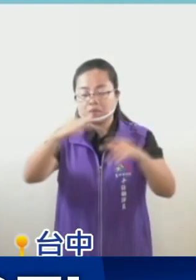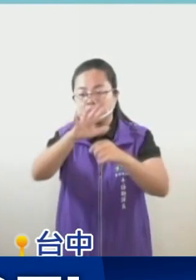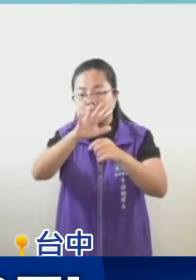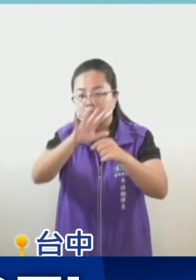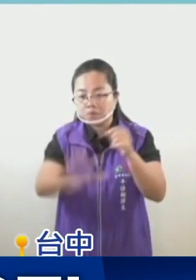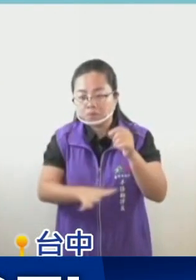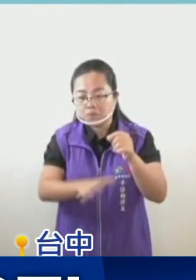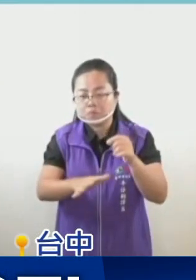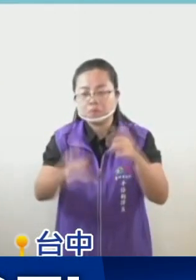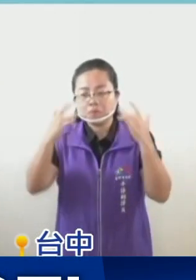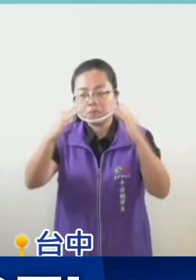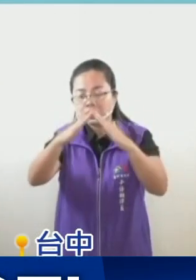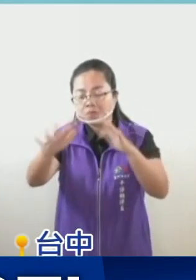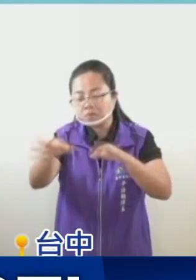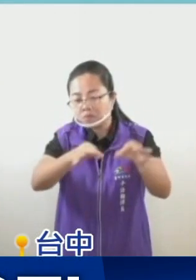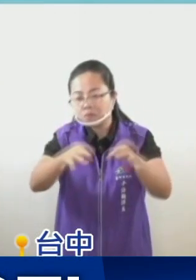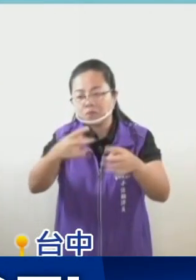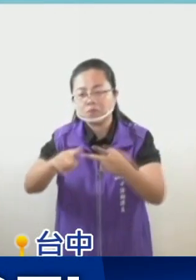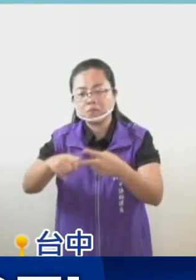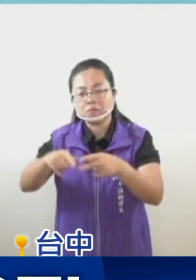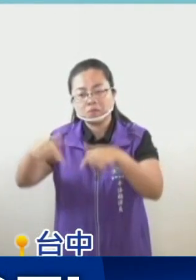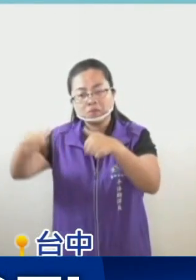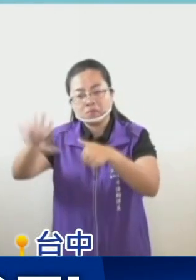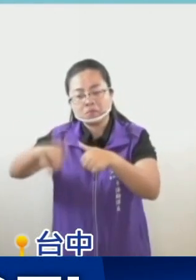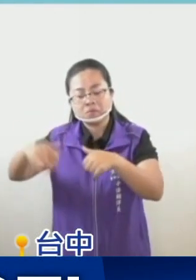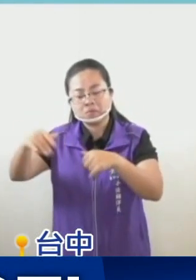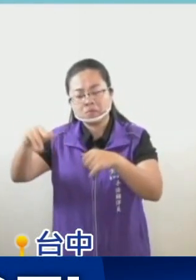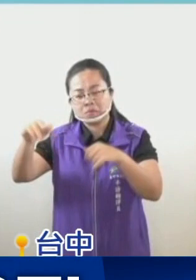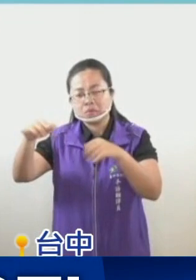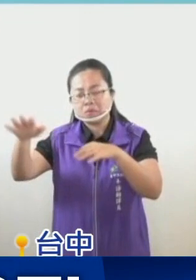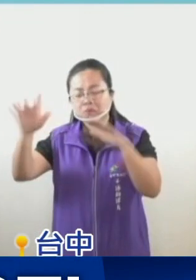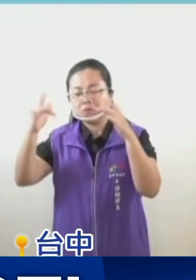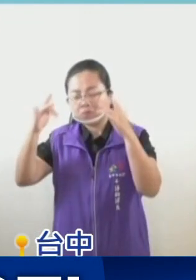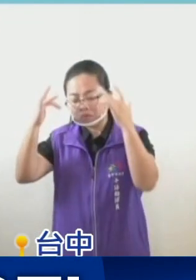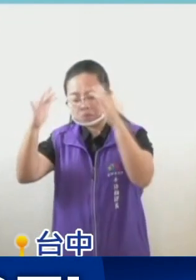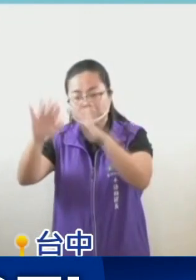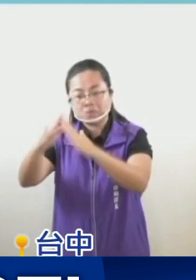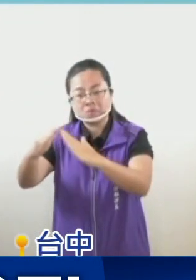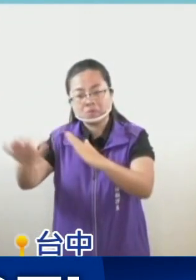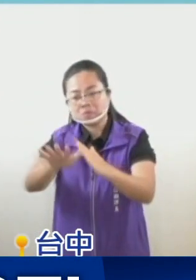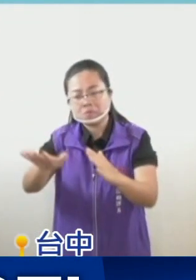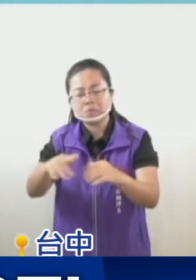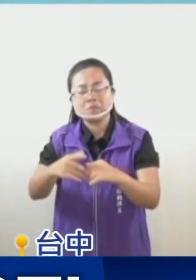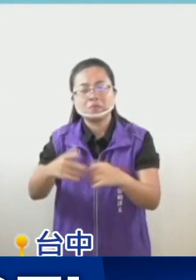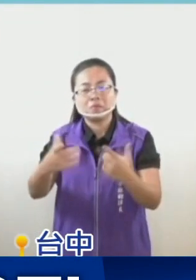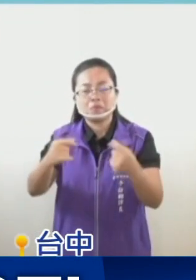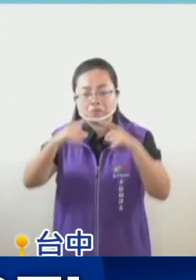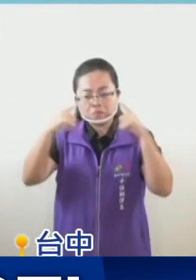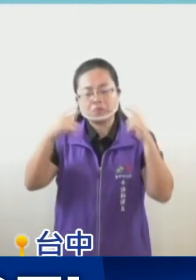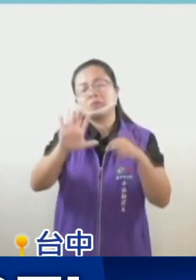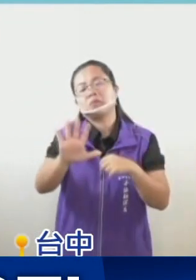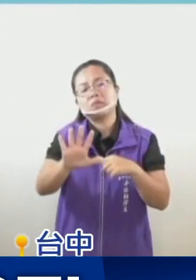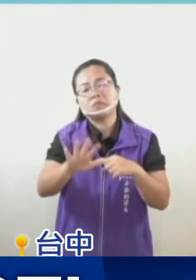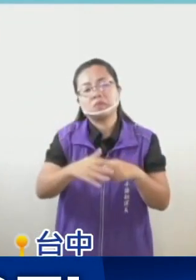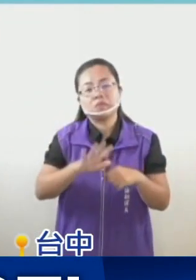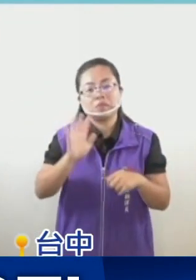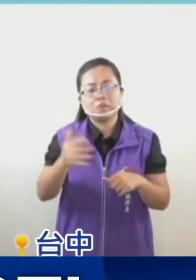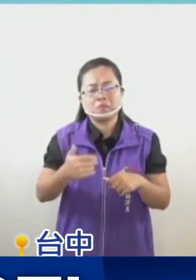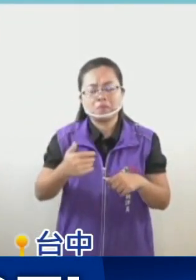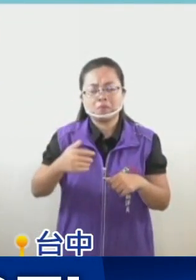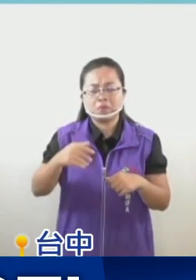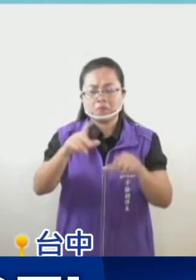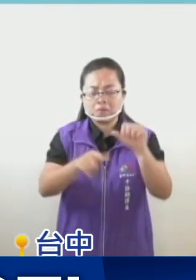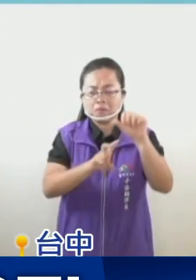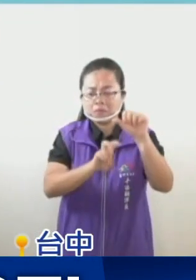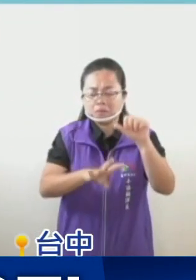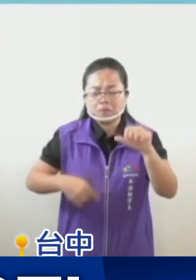菜市场。也有到西屯路的黄昏市场，但是都有戴口罩。那一直到5月24号会有一些腰酸背痛